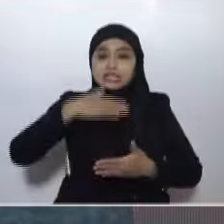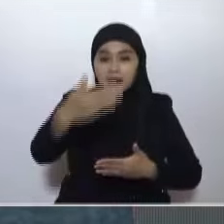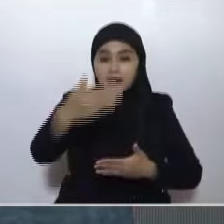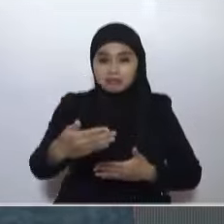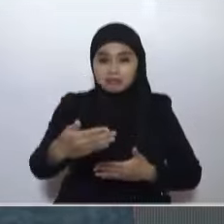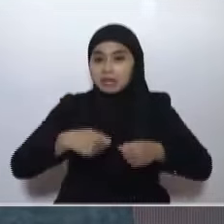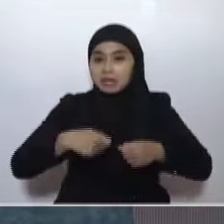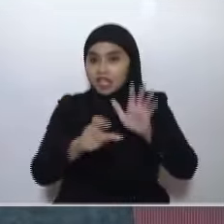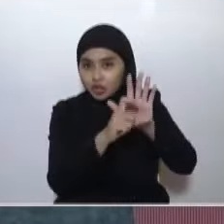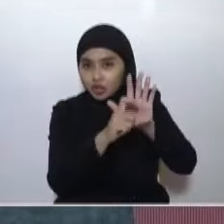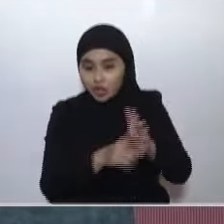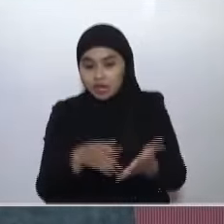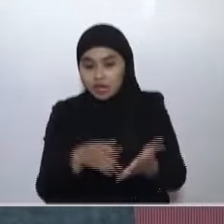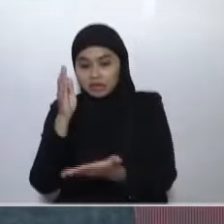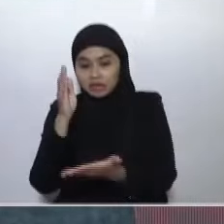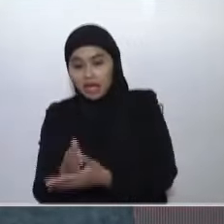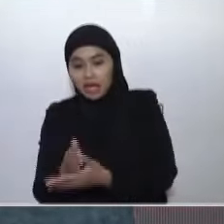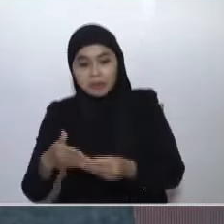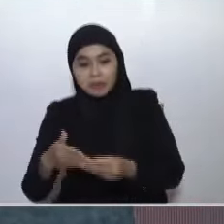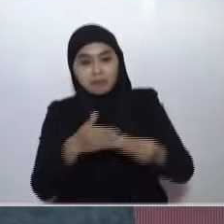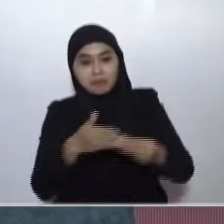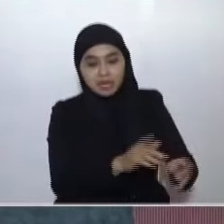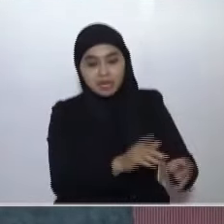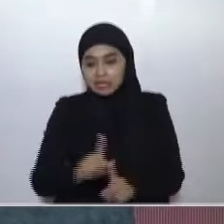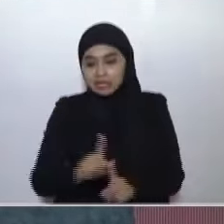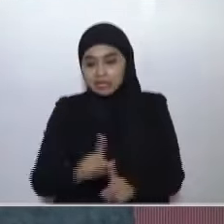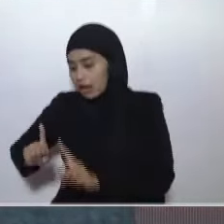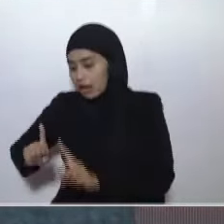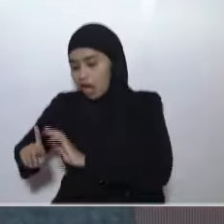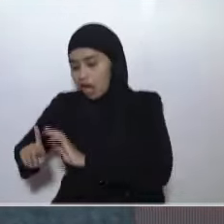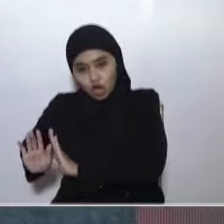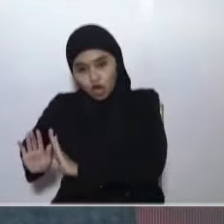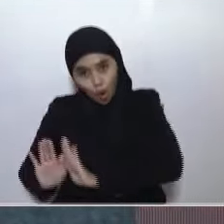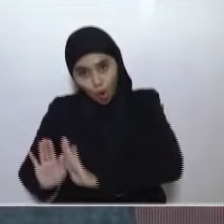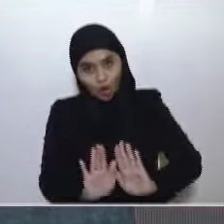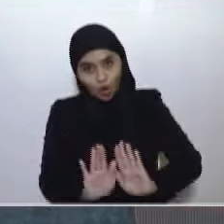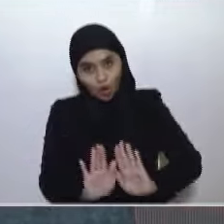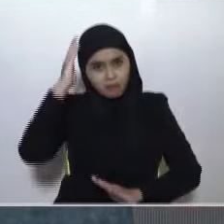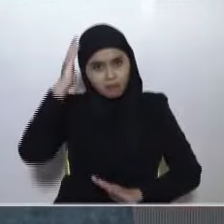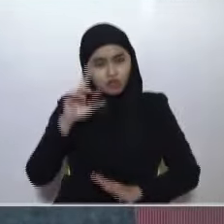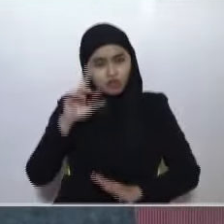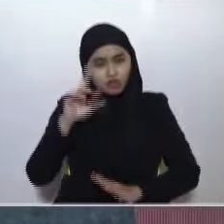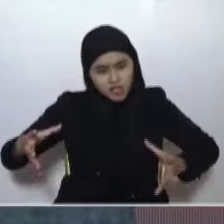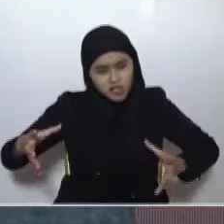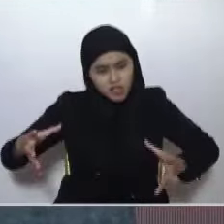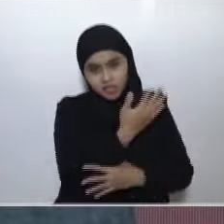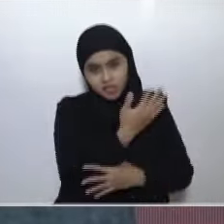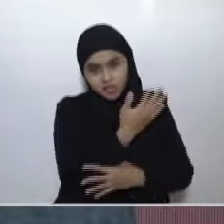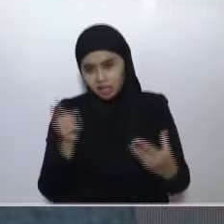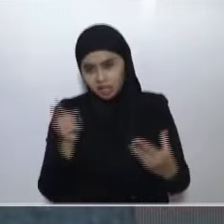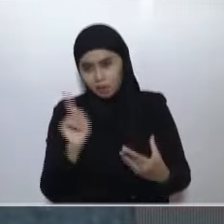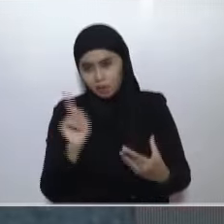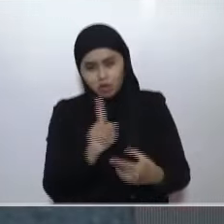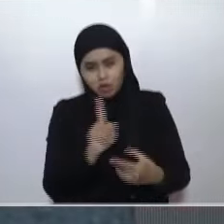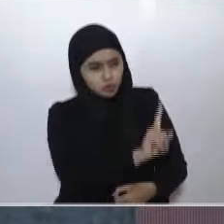teladan di tengah memberi bimbingan di belakang memberi dorongan pemimpin tu ya harus menyatu dengan rakyat tidak boleh adigang